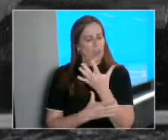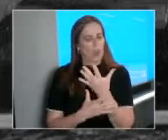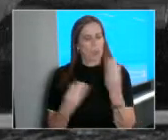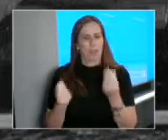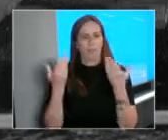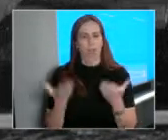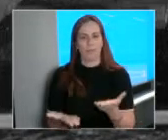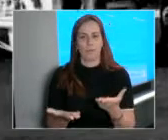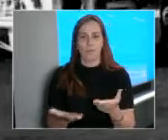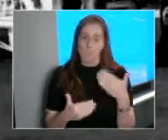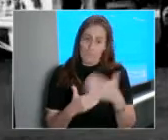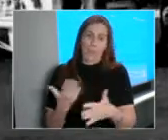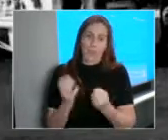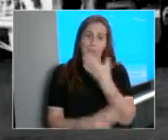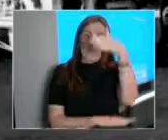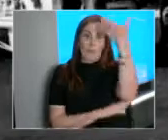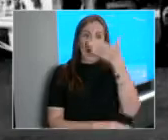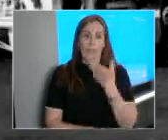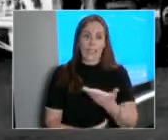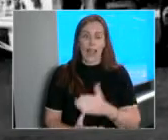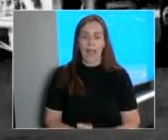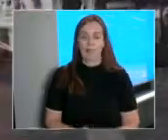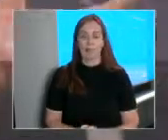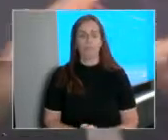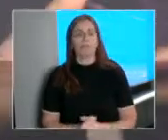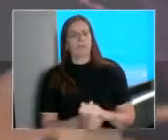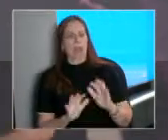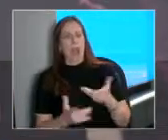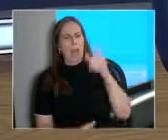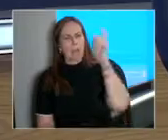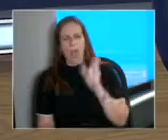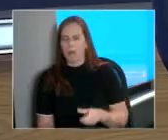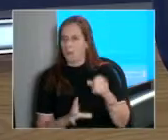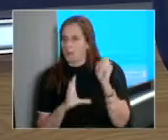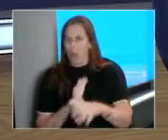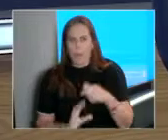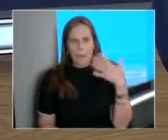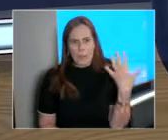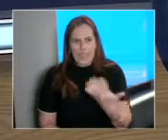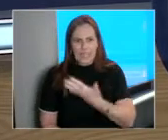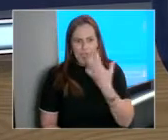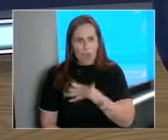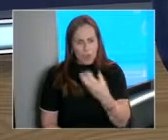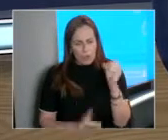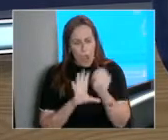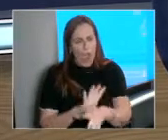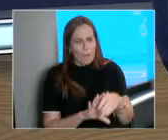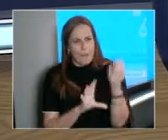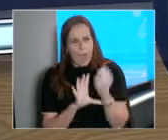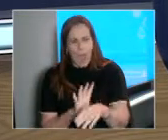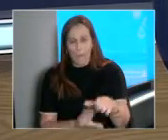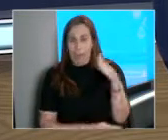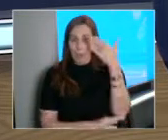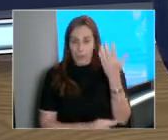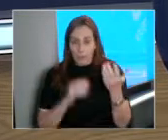התשתיות, שעליהם בסופו של דבר קמה מדינה. מה מביא אדם לתרום און לא קטן? למדינה,